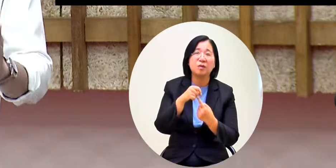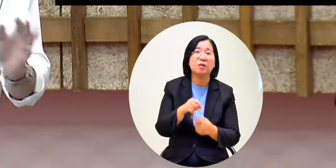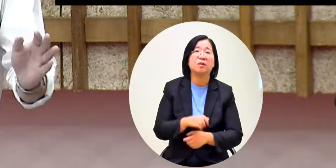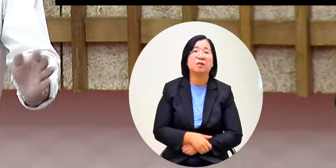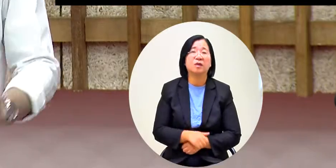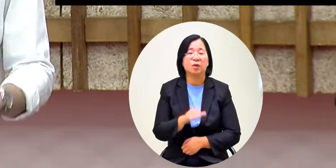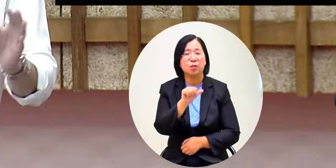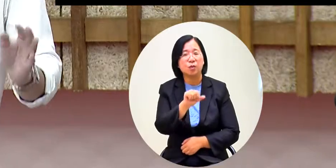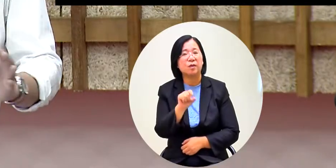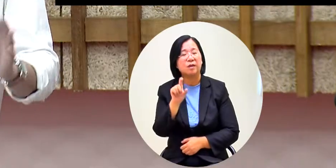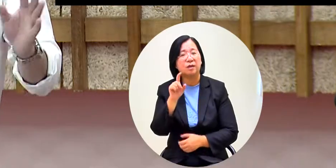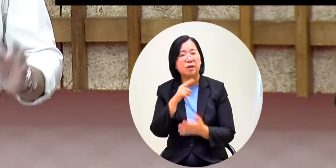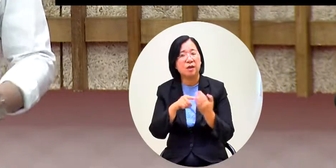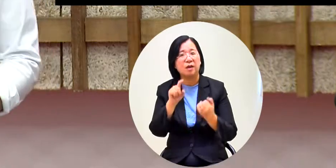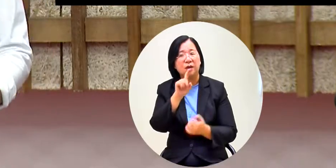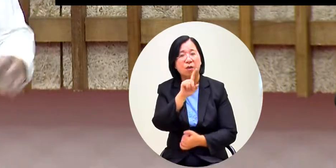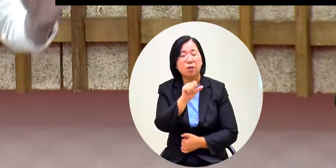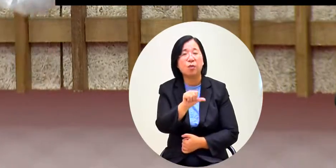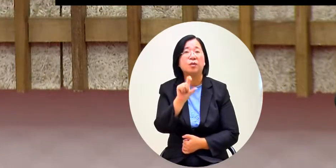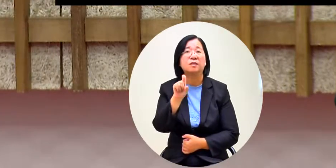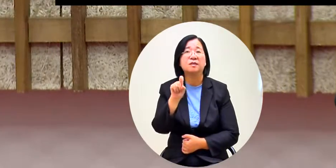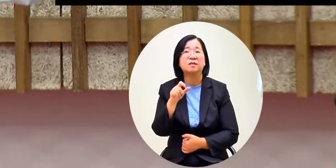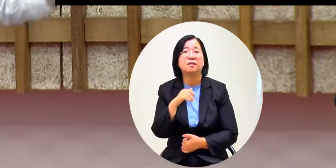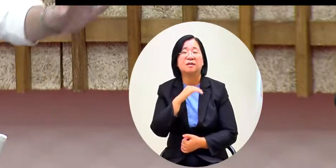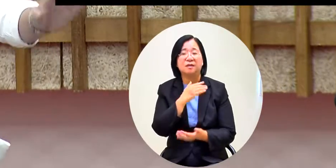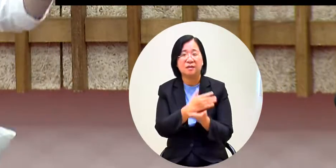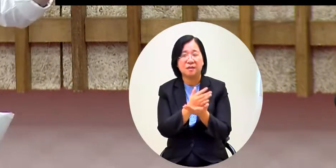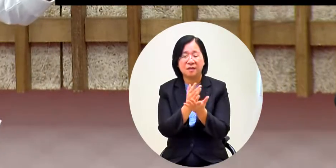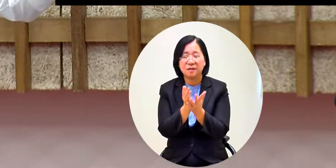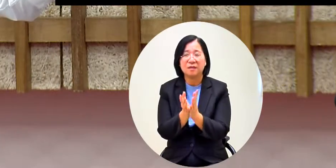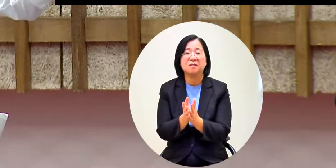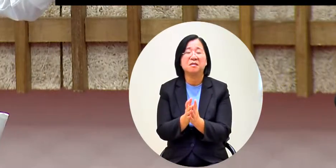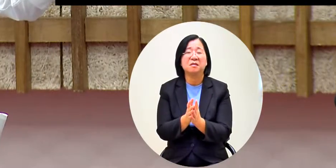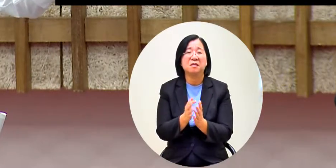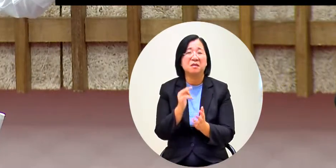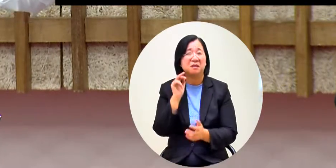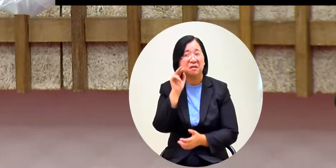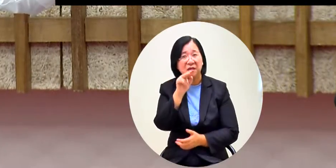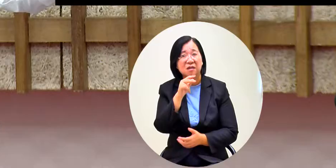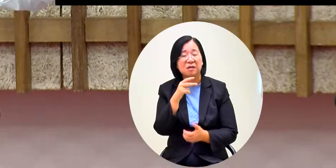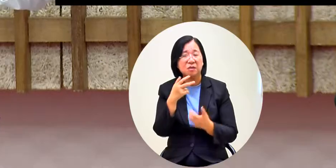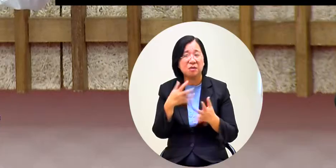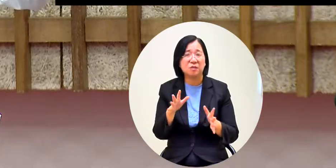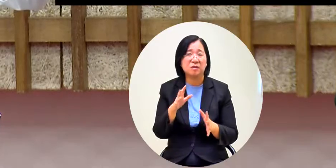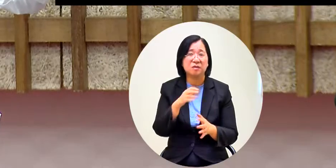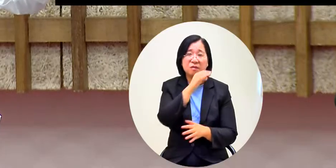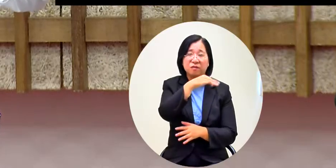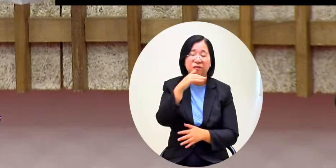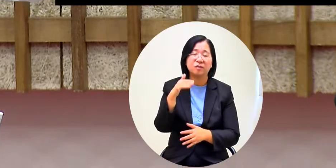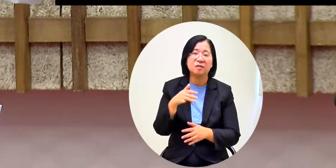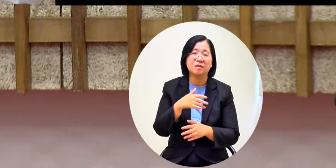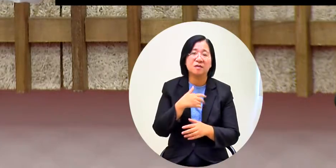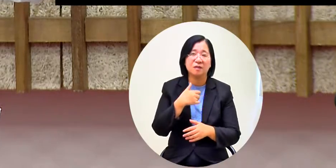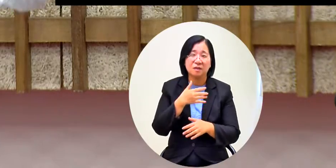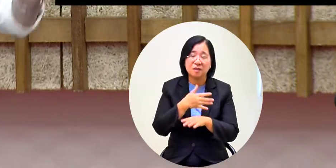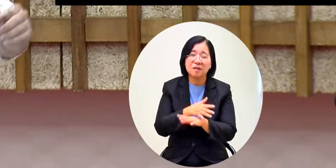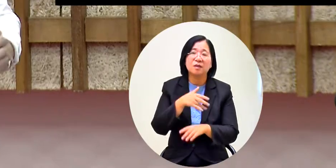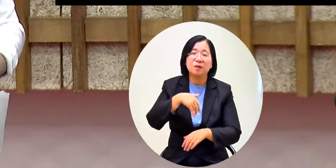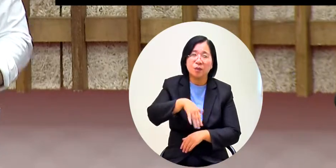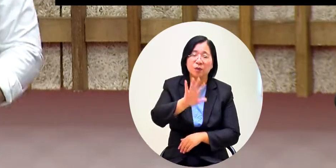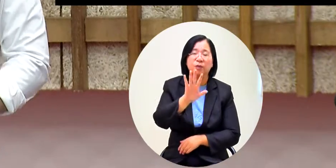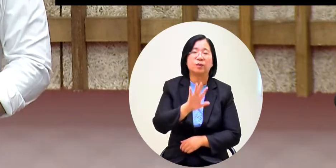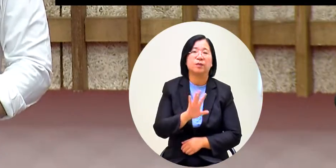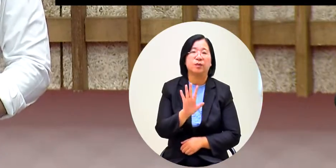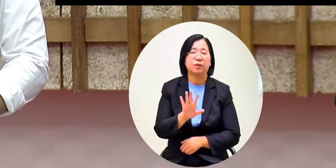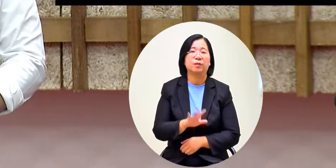11啦、248、橘色等等，这样看起来密密麻麻都是经过凤山的这个交通的路网。可是我